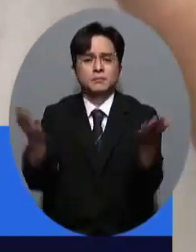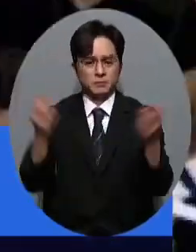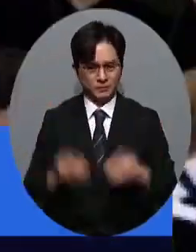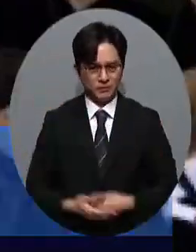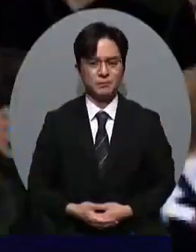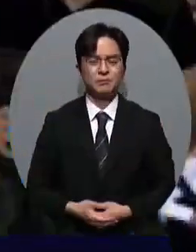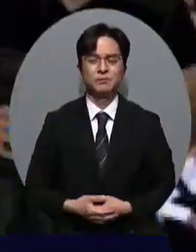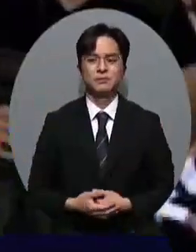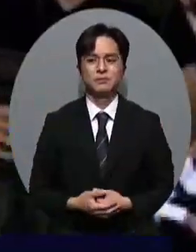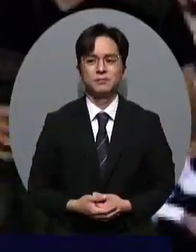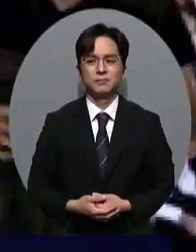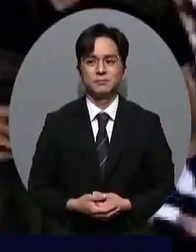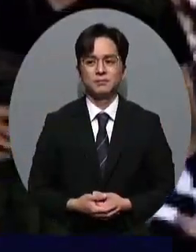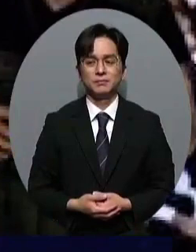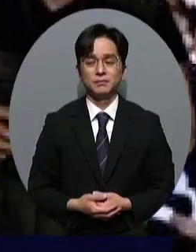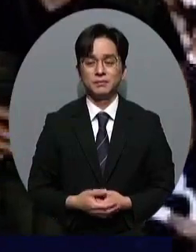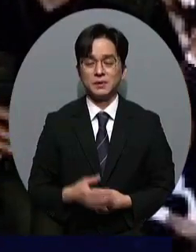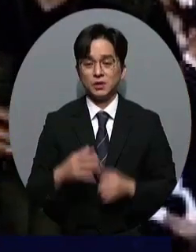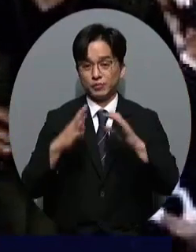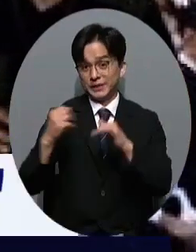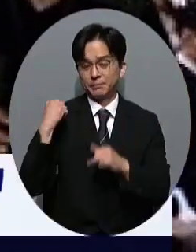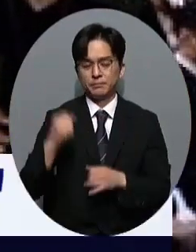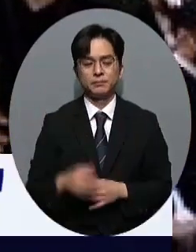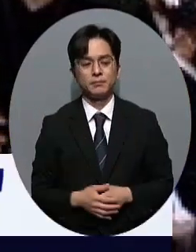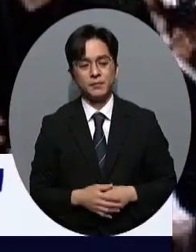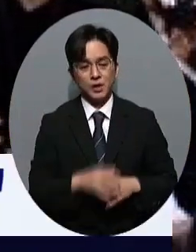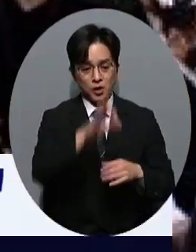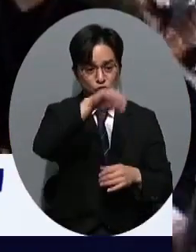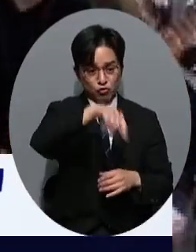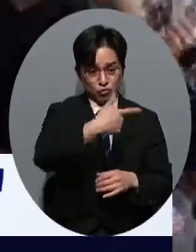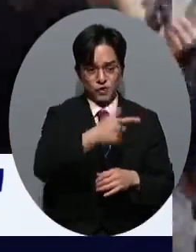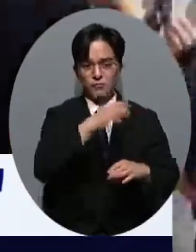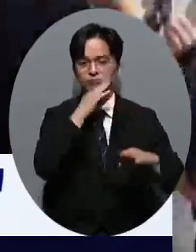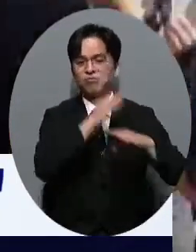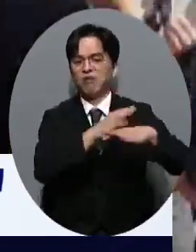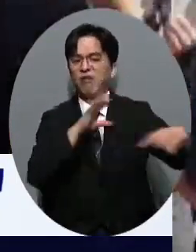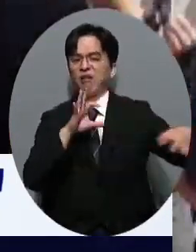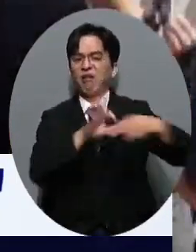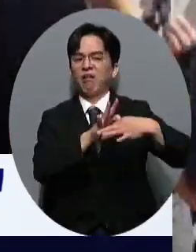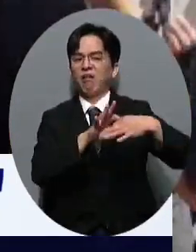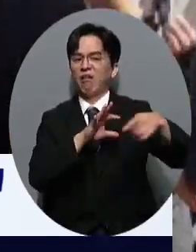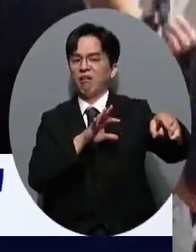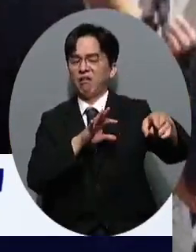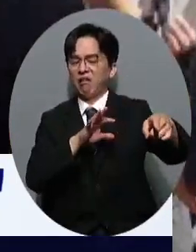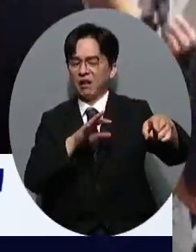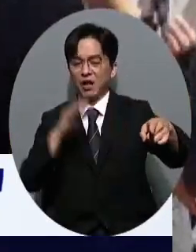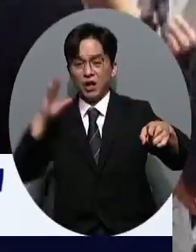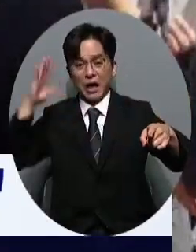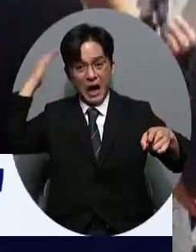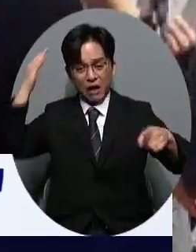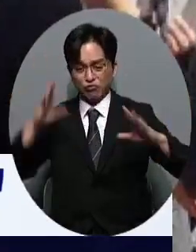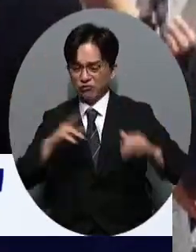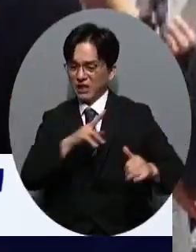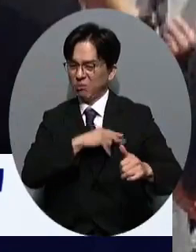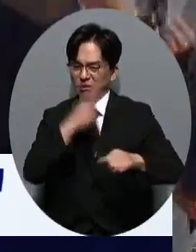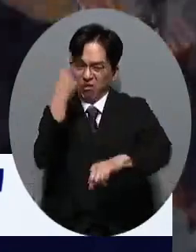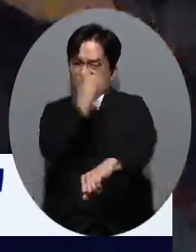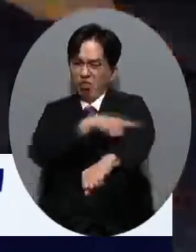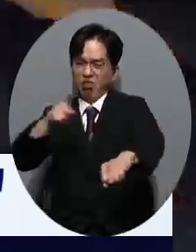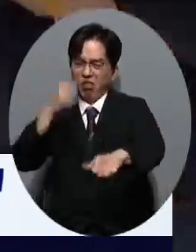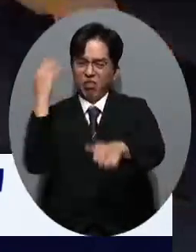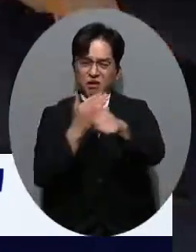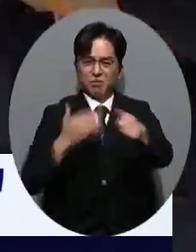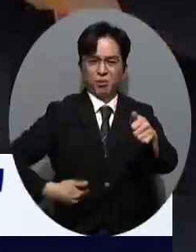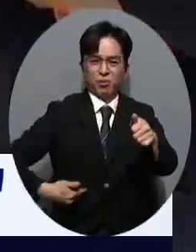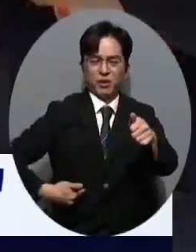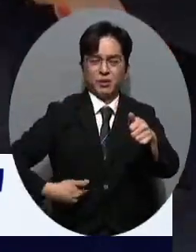왔습니다. 여당은 친북 행보 논란을 제기하며 의원직 제명까지 필요하다고 주장합니다. 오늘